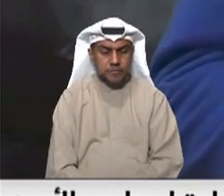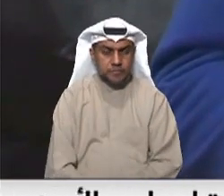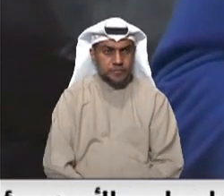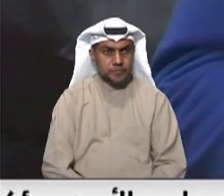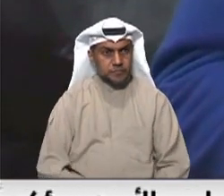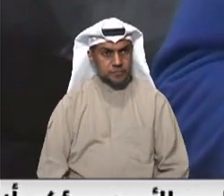فلسطين